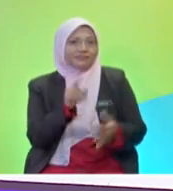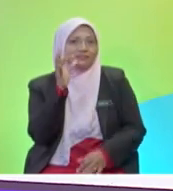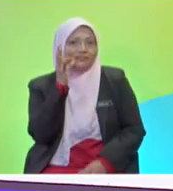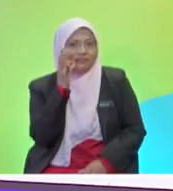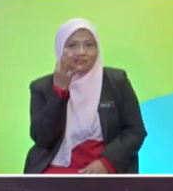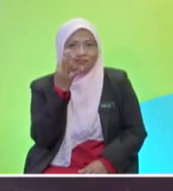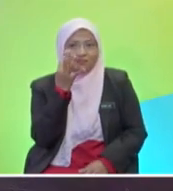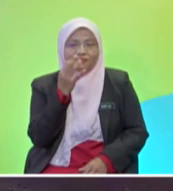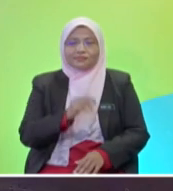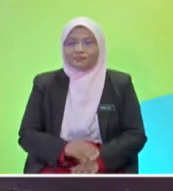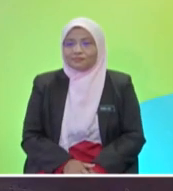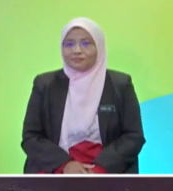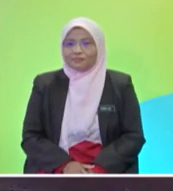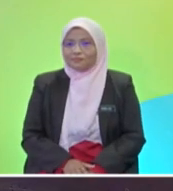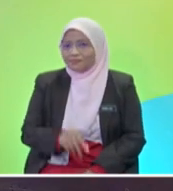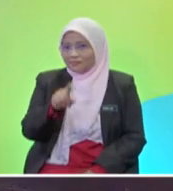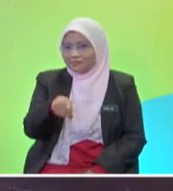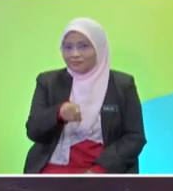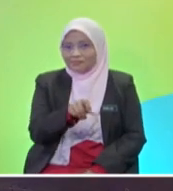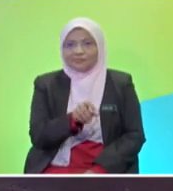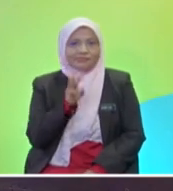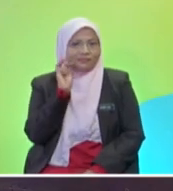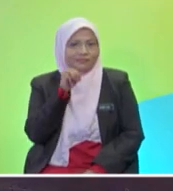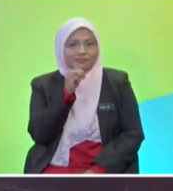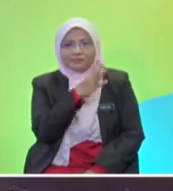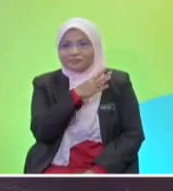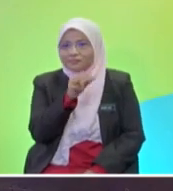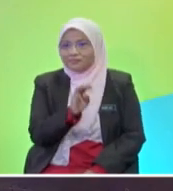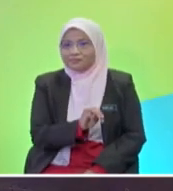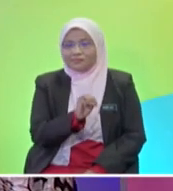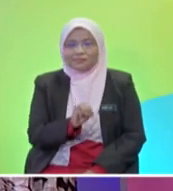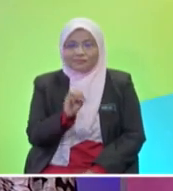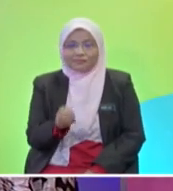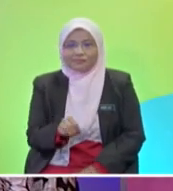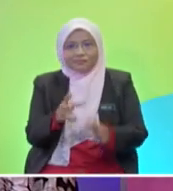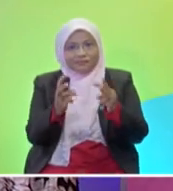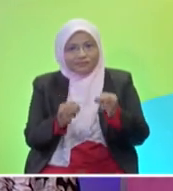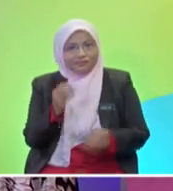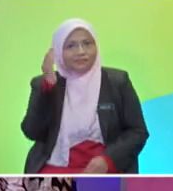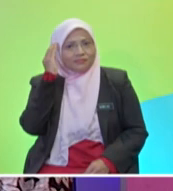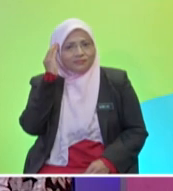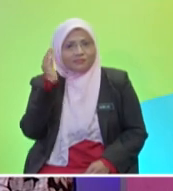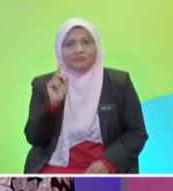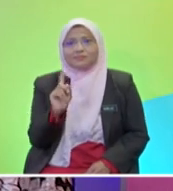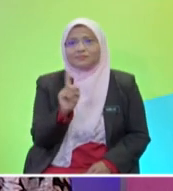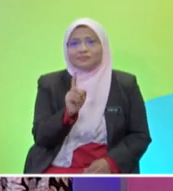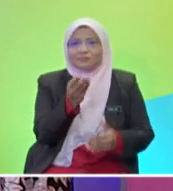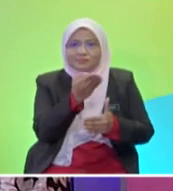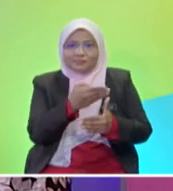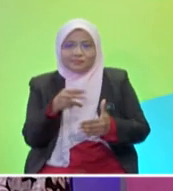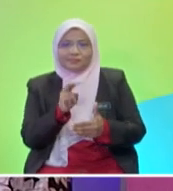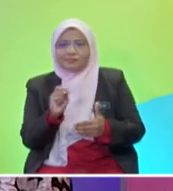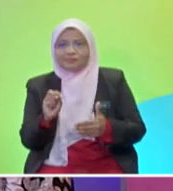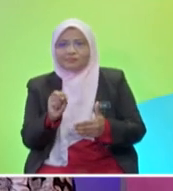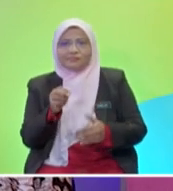buah. Sudah pasti Mira dan murid-murid di rumah mesti nak tahu kan kat mana bahagian-bahagian yang Mira sebut tadi, betul